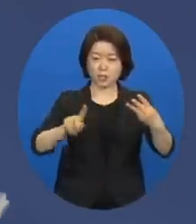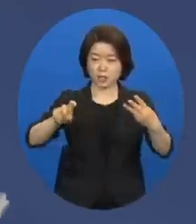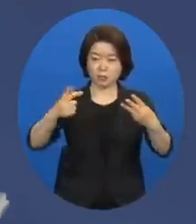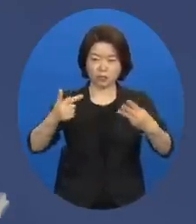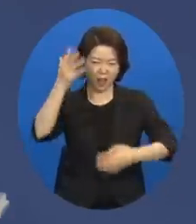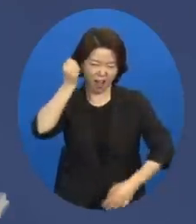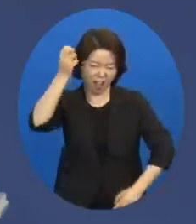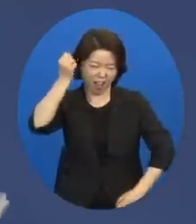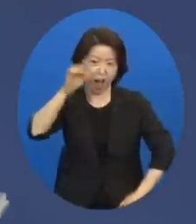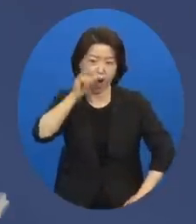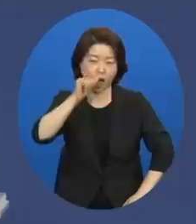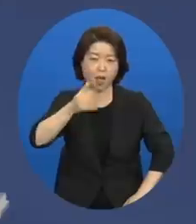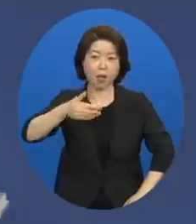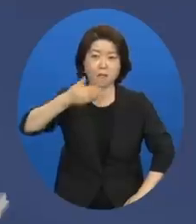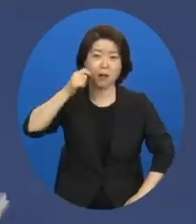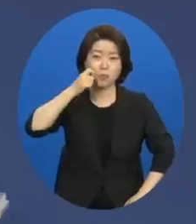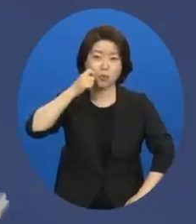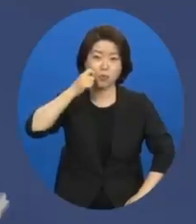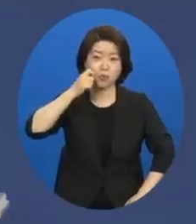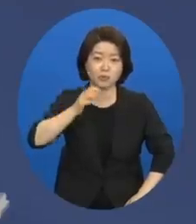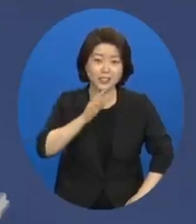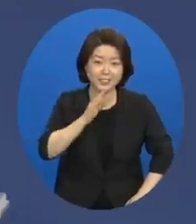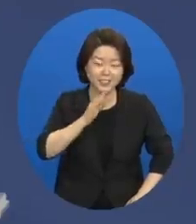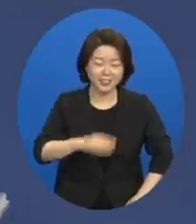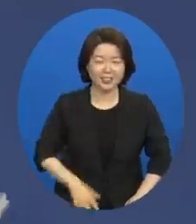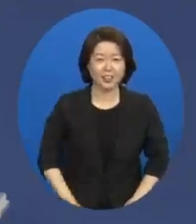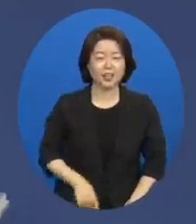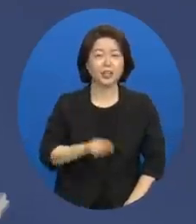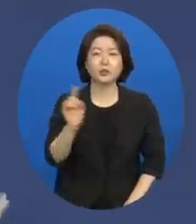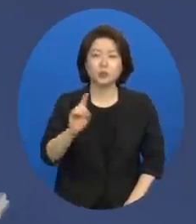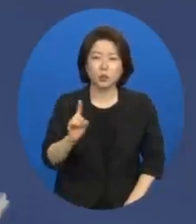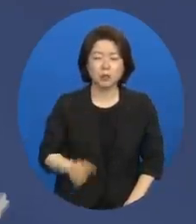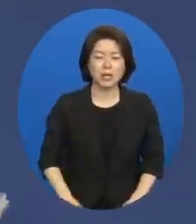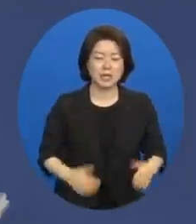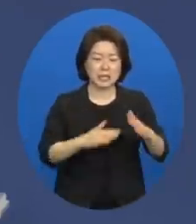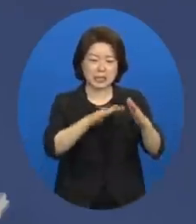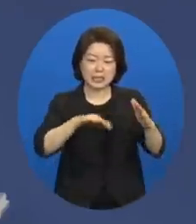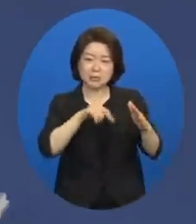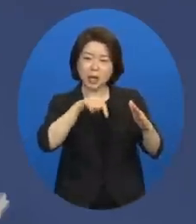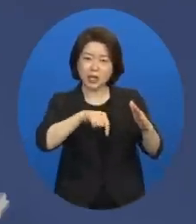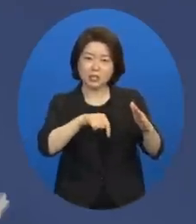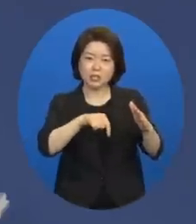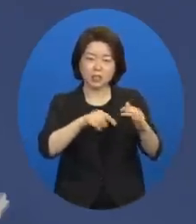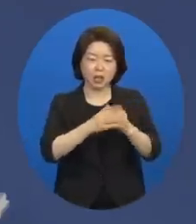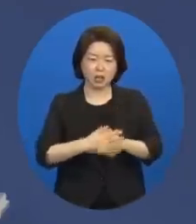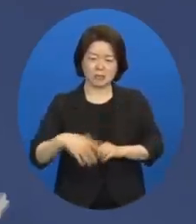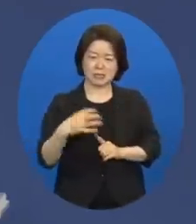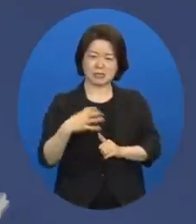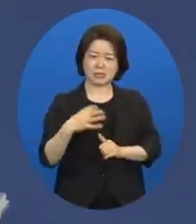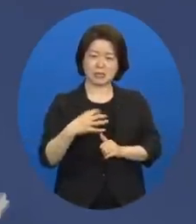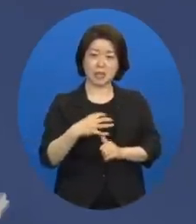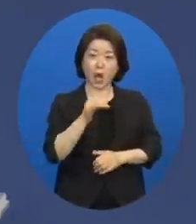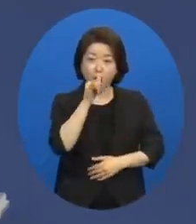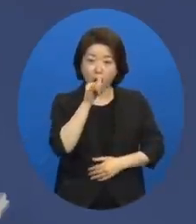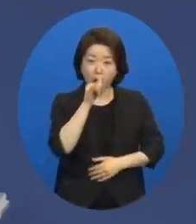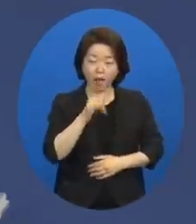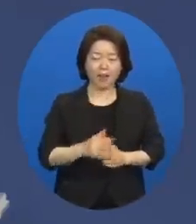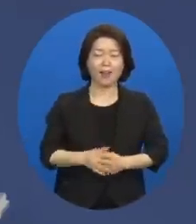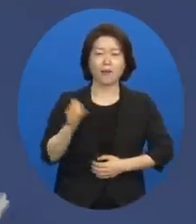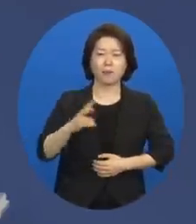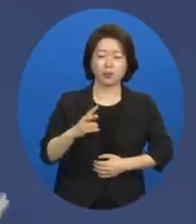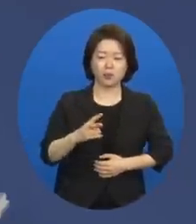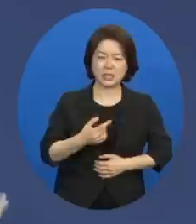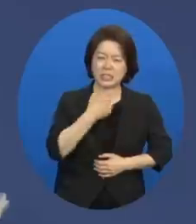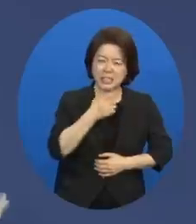않으면 밥을 못 먹는다거나 그럼 집안으로부터 무한한 핍박을 벗어날 수가 없어서